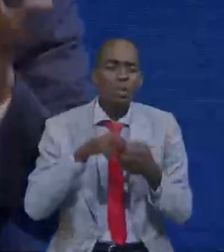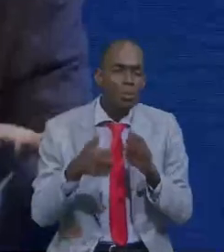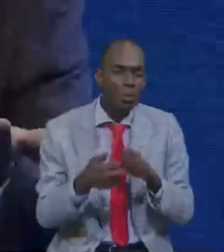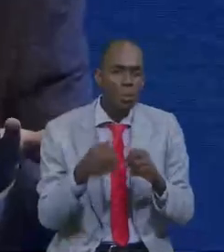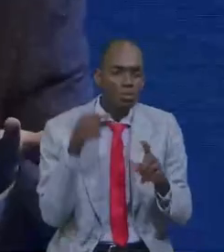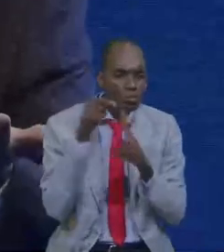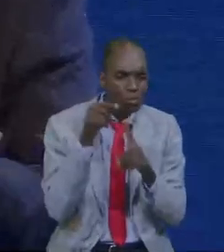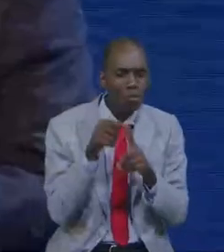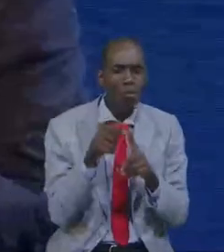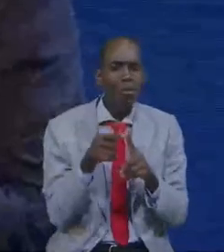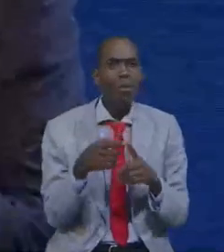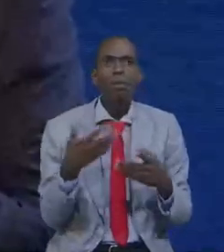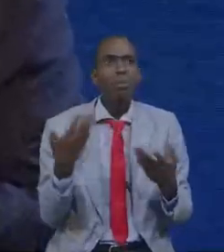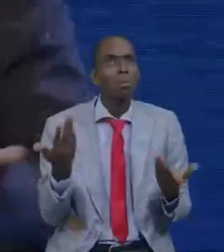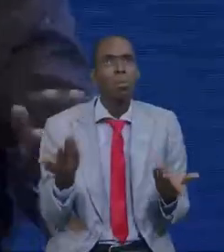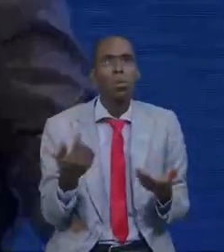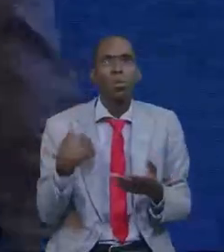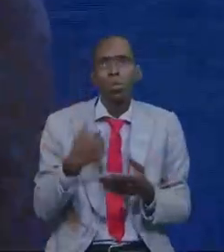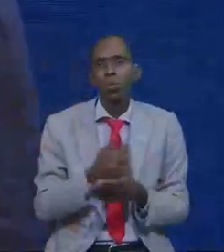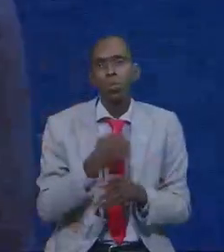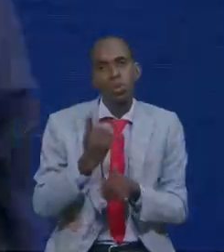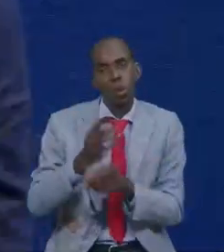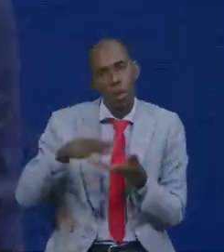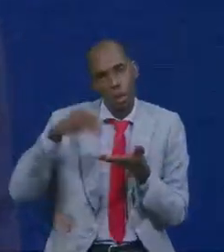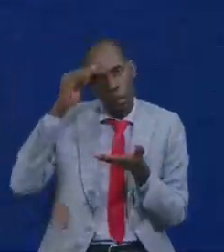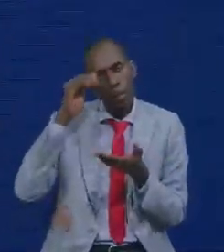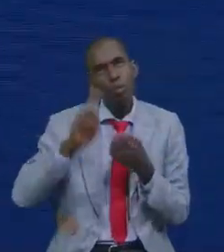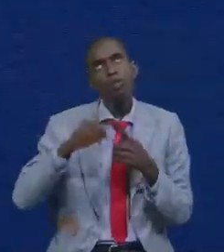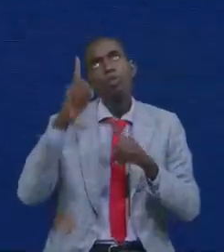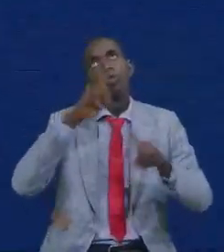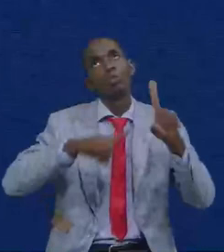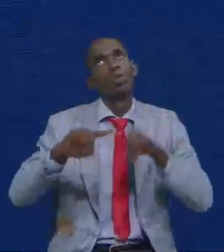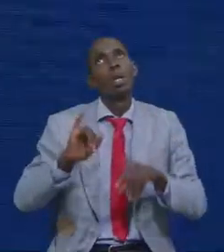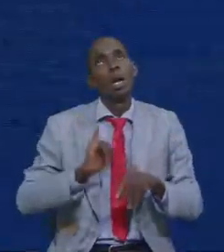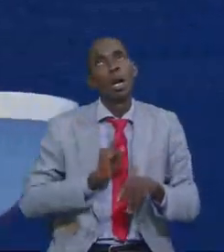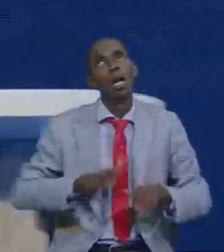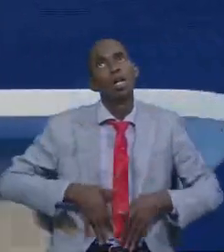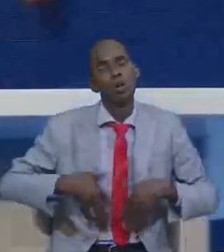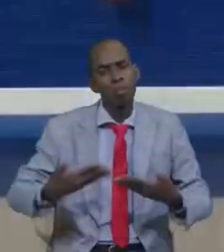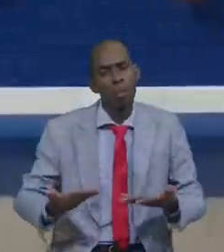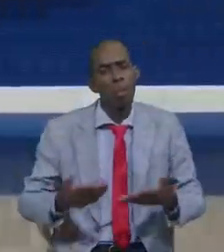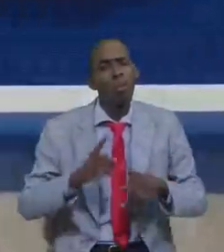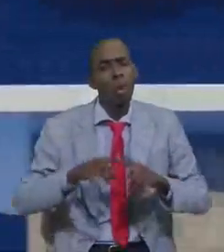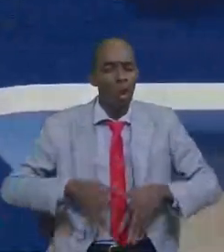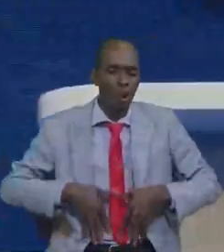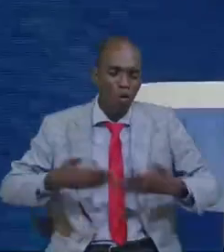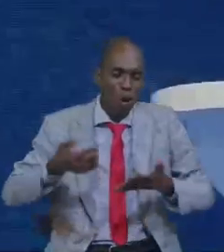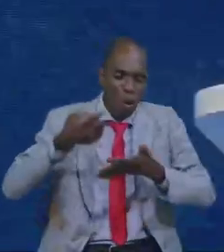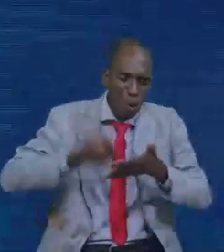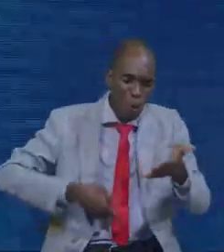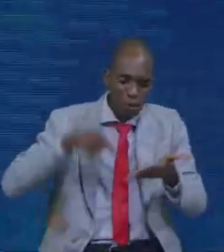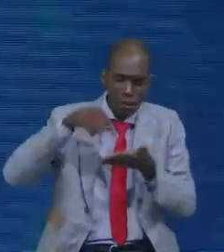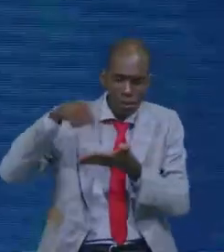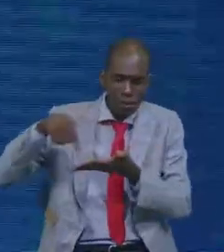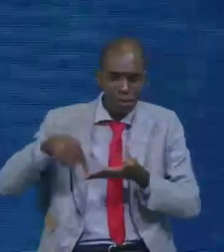non? Quand on va dans la maison de Dieu, non? Et ce que je ne devrais pas faire, j'ai fait. C'est quoi la chose?